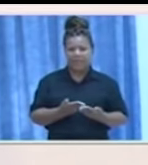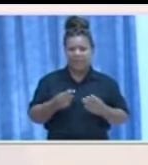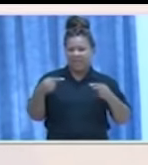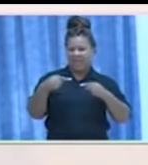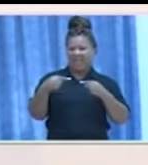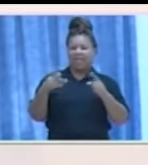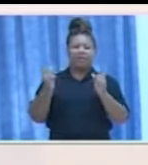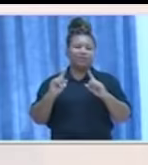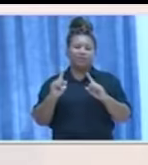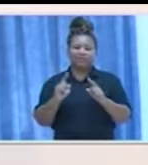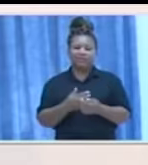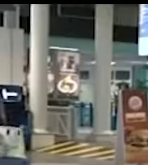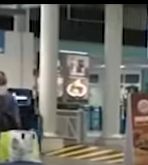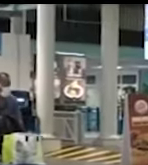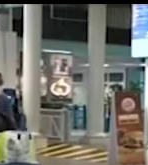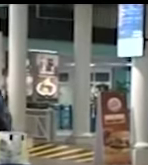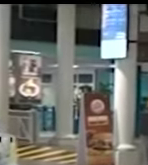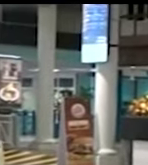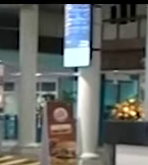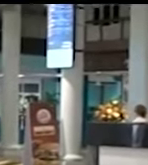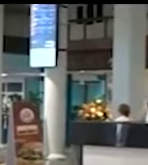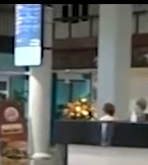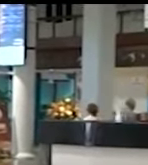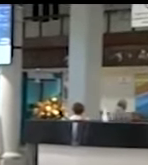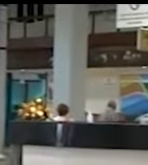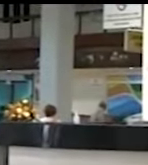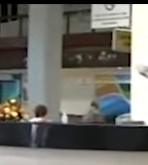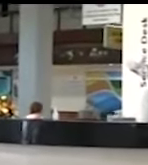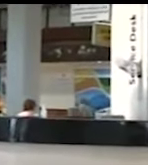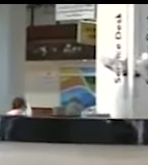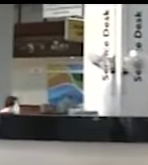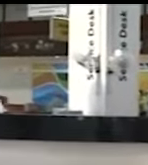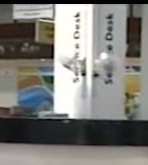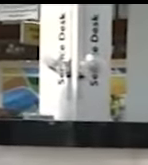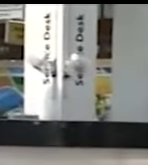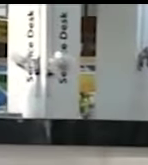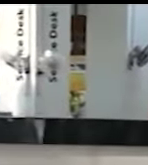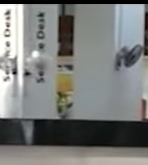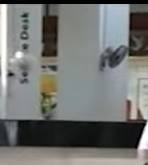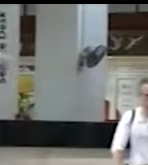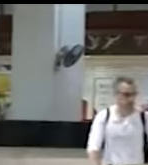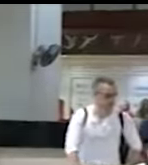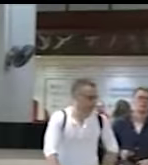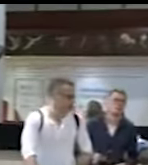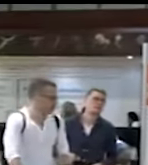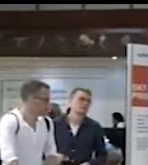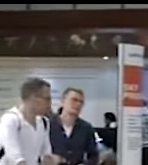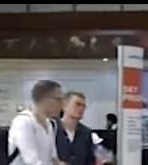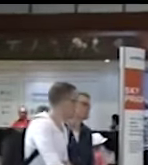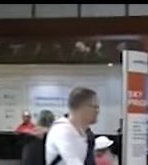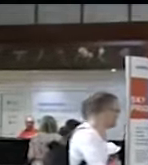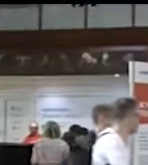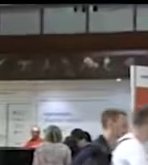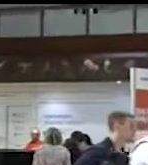des mecs qui arrivent avec un entre nous. Mais là, avec la situation COVID dans le pays qui n'arrive à 10 cas, avec sa dépli récent